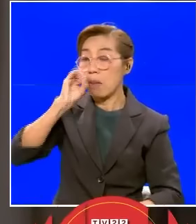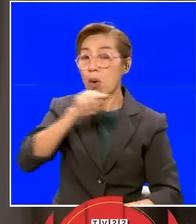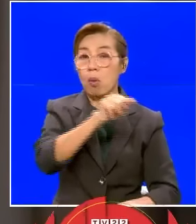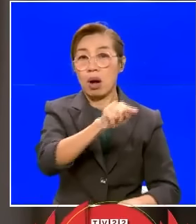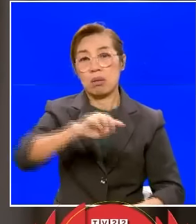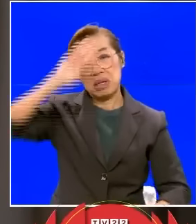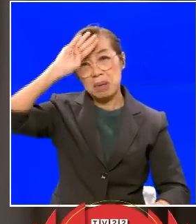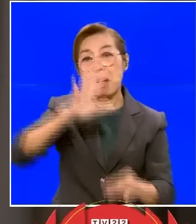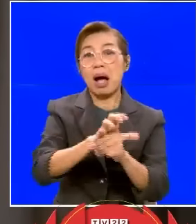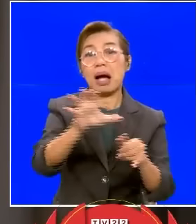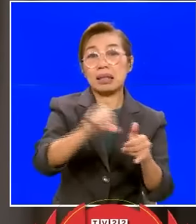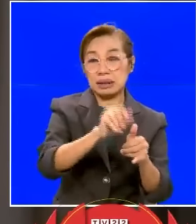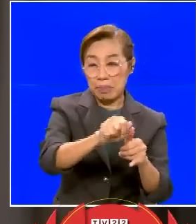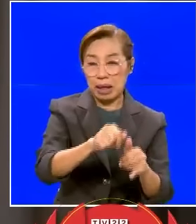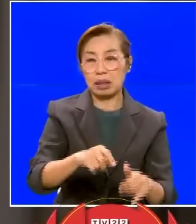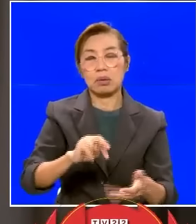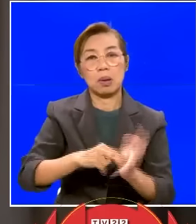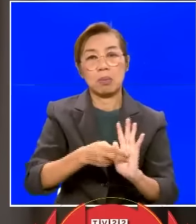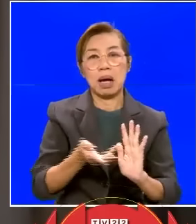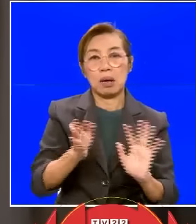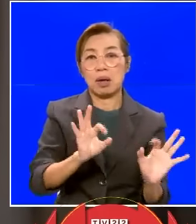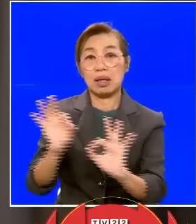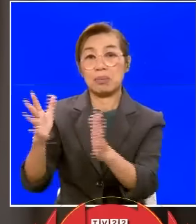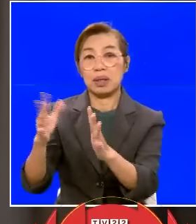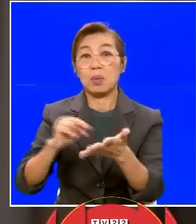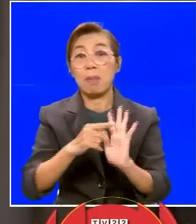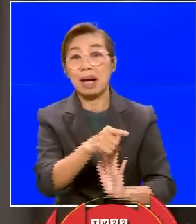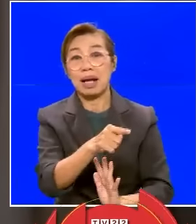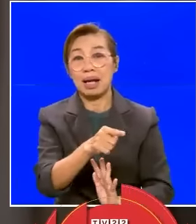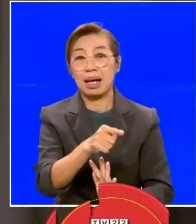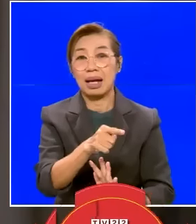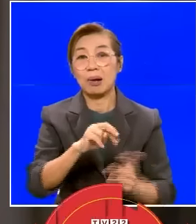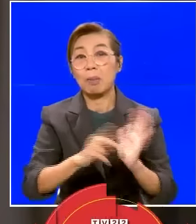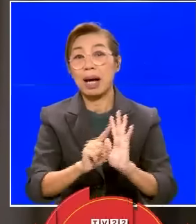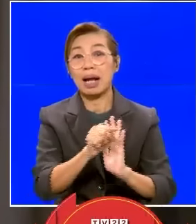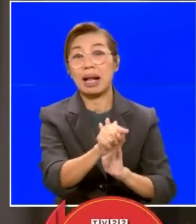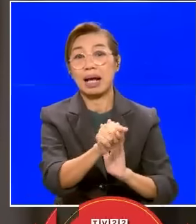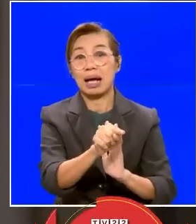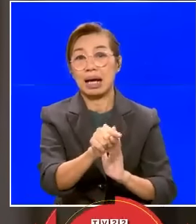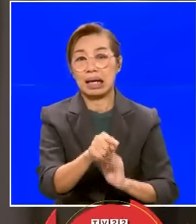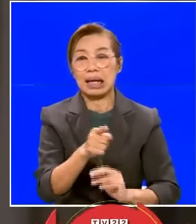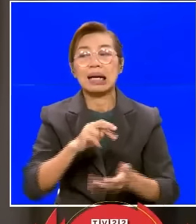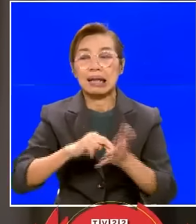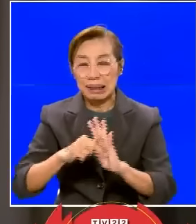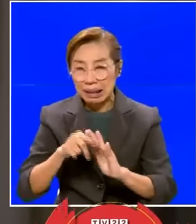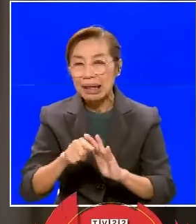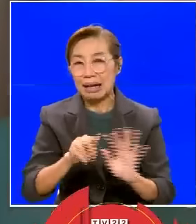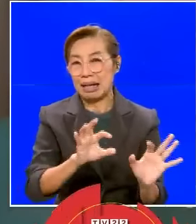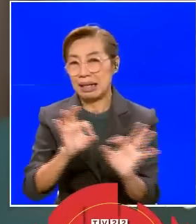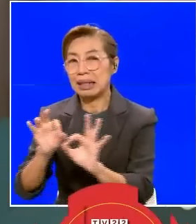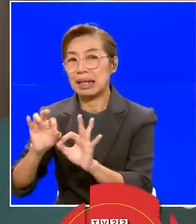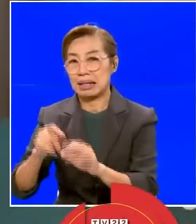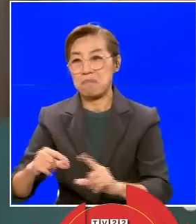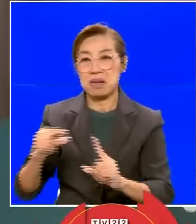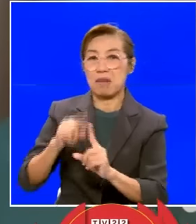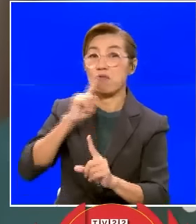ติดเชื้อโควิดอันนี้สื่อและสื่อว่าอะไรไม่ใช่เรื่องทางคดีนะสื่อว่าดีลลับการเมืองมีปัญหาดีลกันไม่ลง